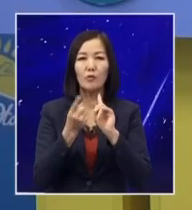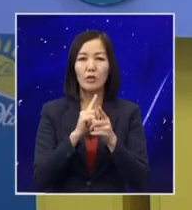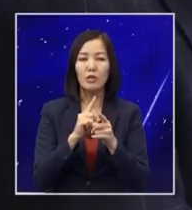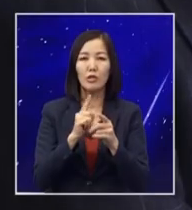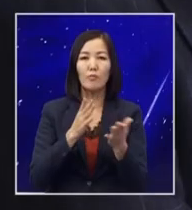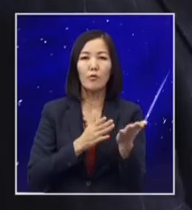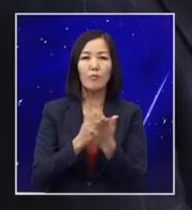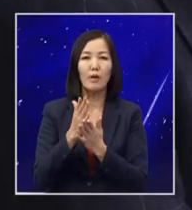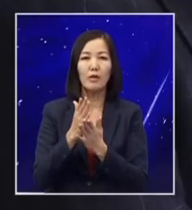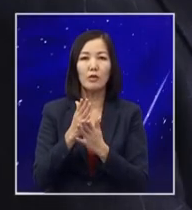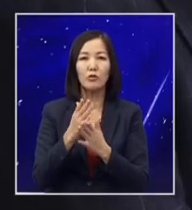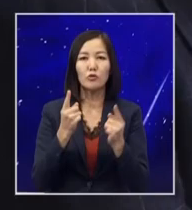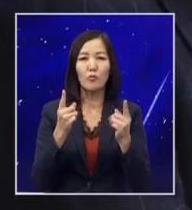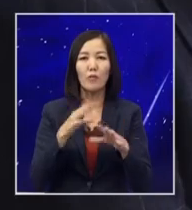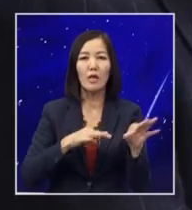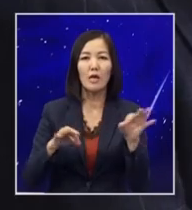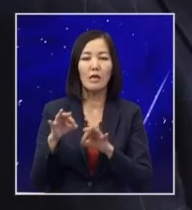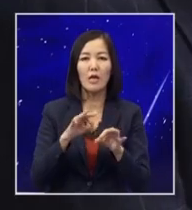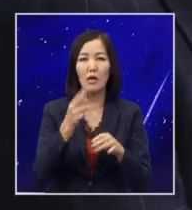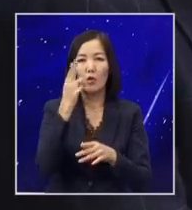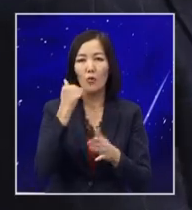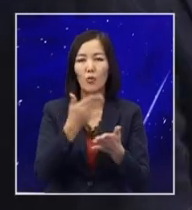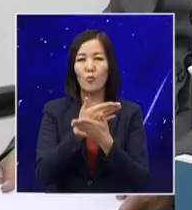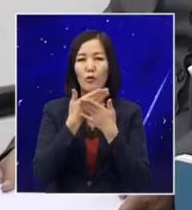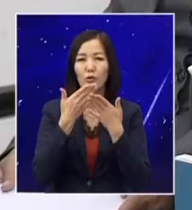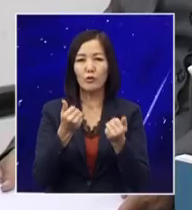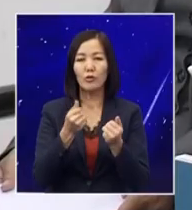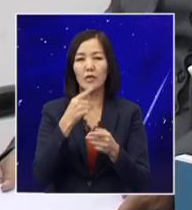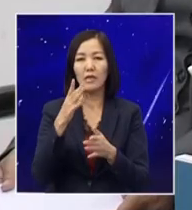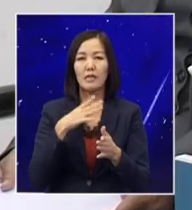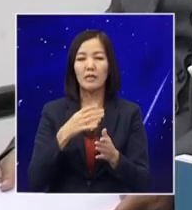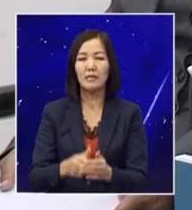бұл бағытта аса үлкен жобаларға қолайлы еместігін жеткізді.